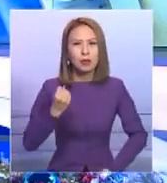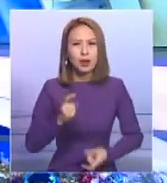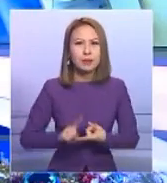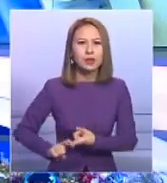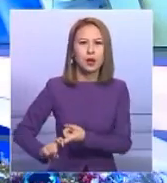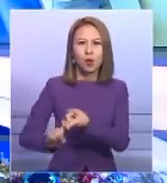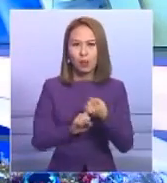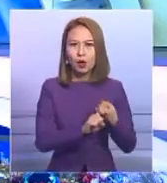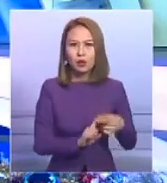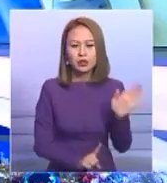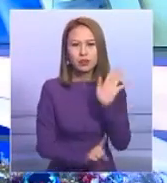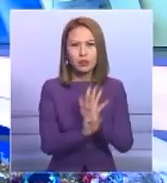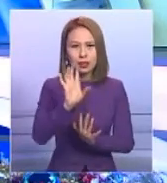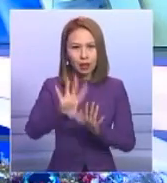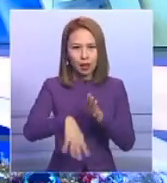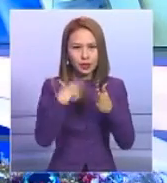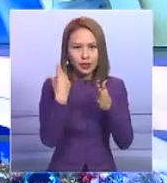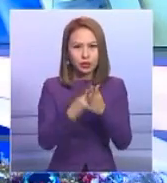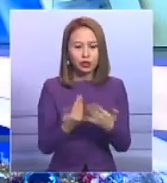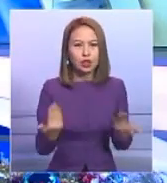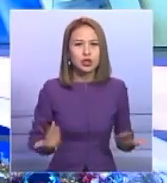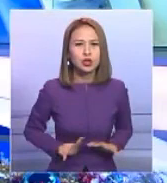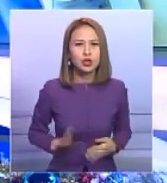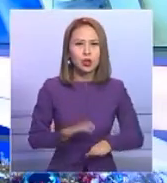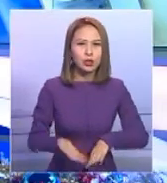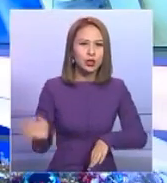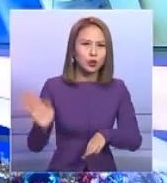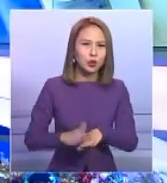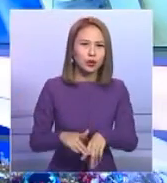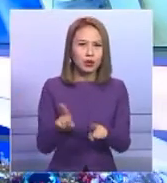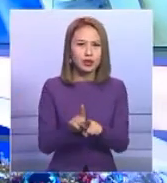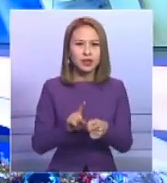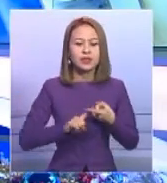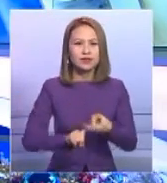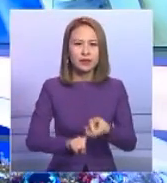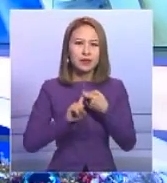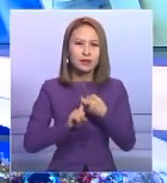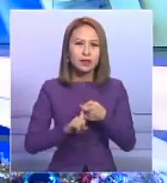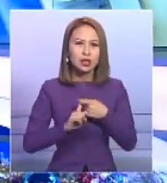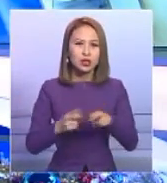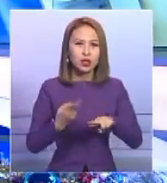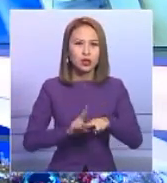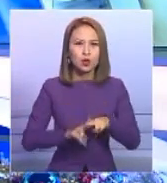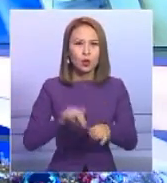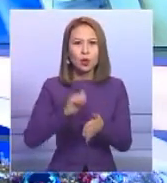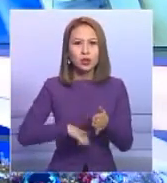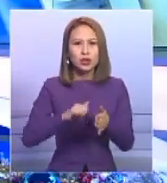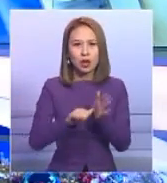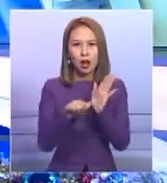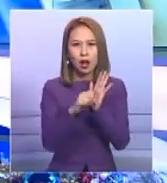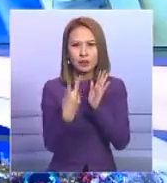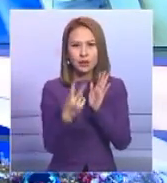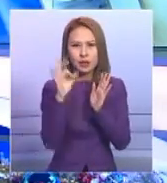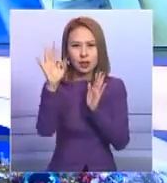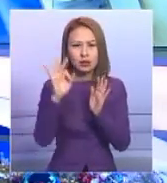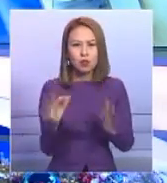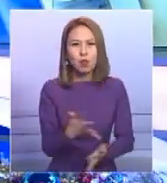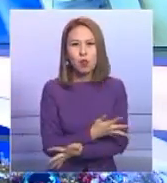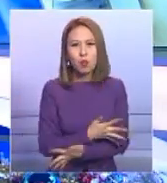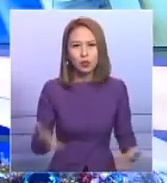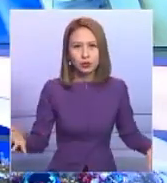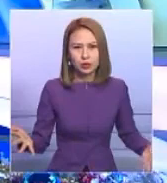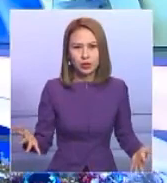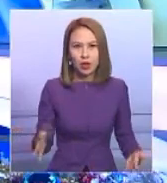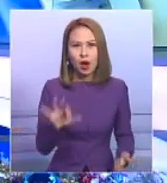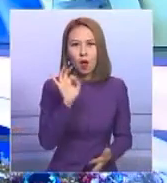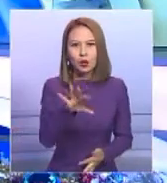Өйткені эпидемиологиялық маусым басталғалы бері тұрғындардың жедел респираторлық вирустық инфекцияға шалдығу көрсеткіші